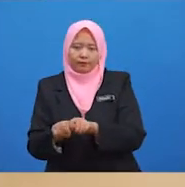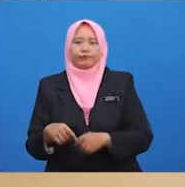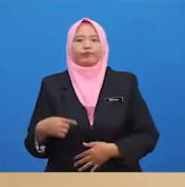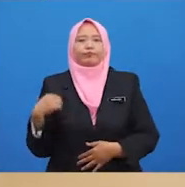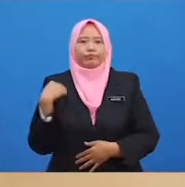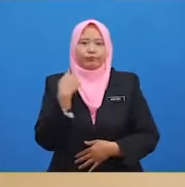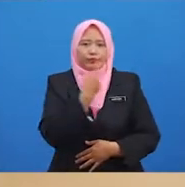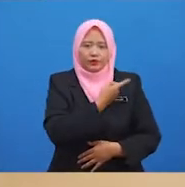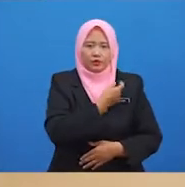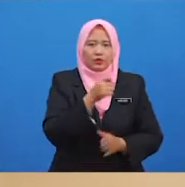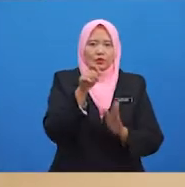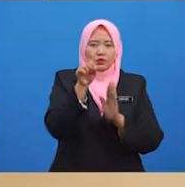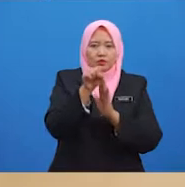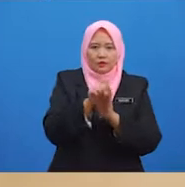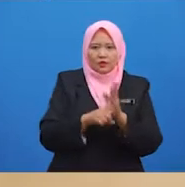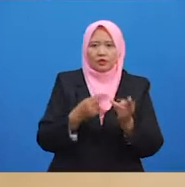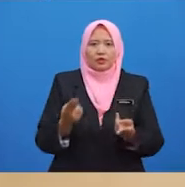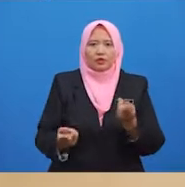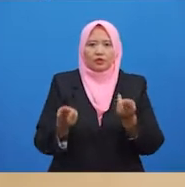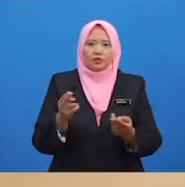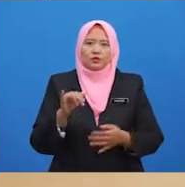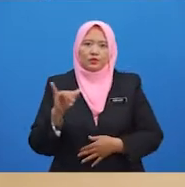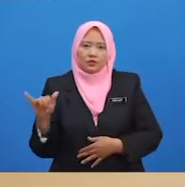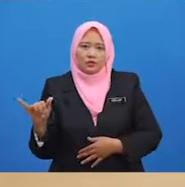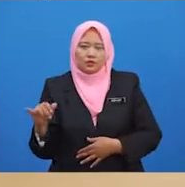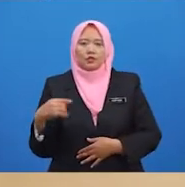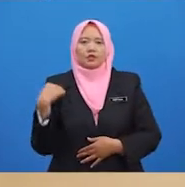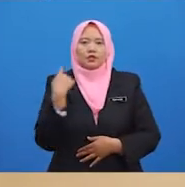pengajaran daripada nilai yang telah disenaraikan.